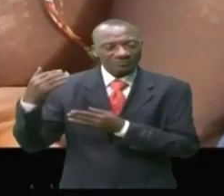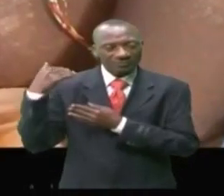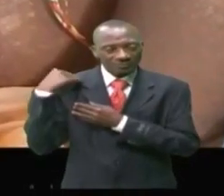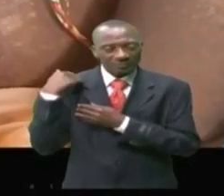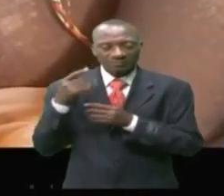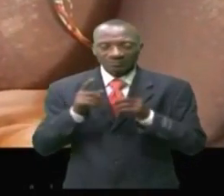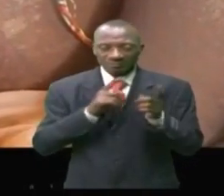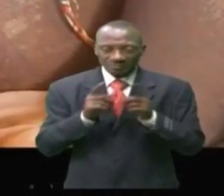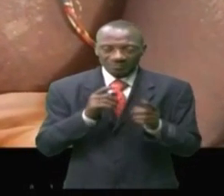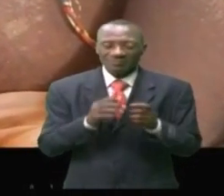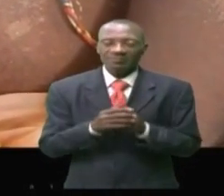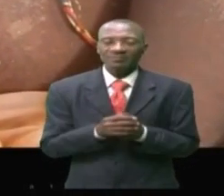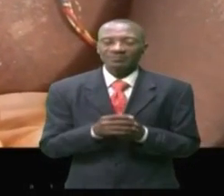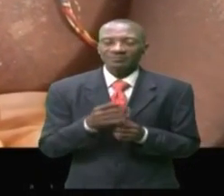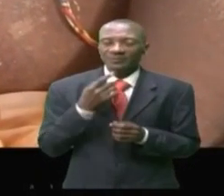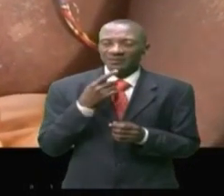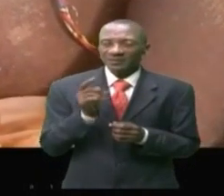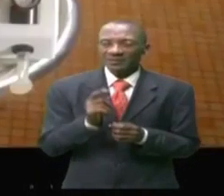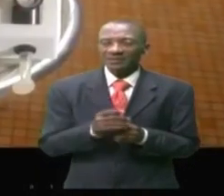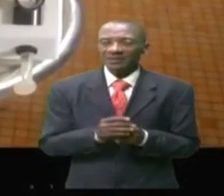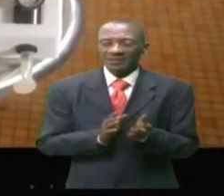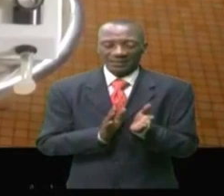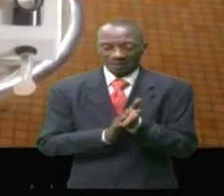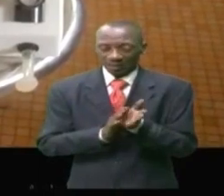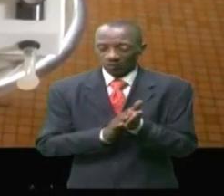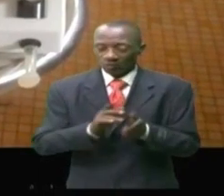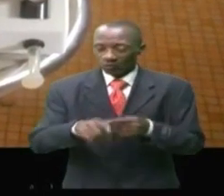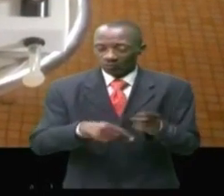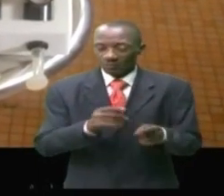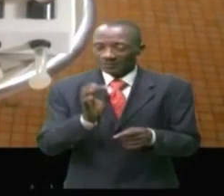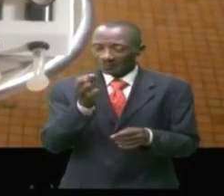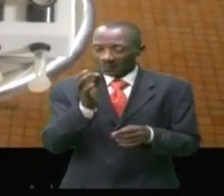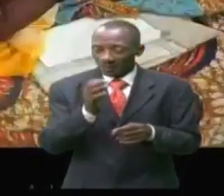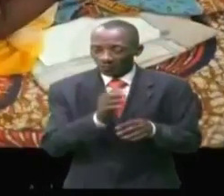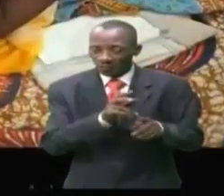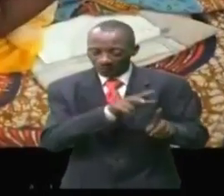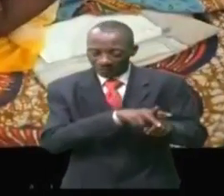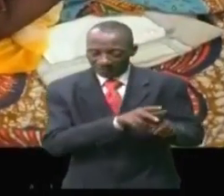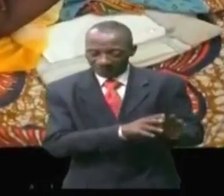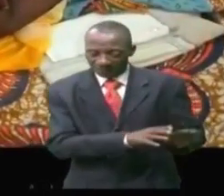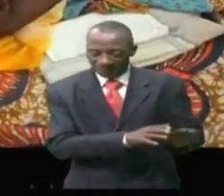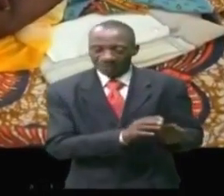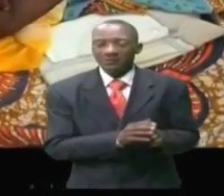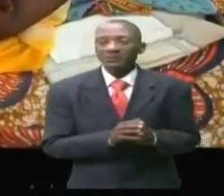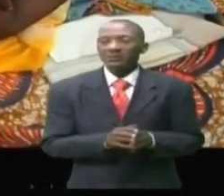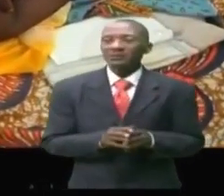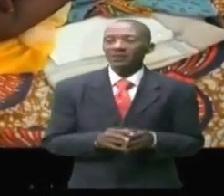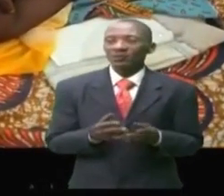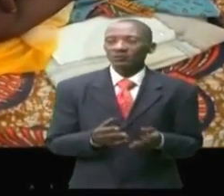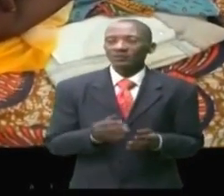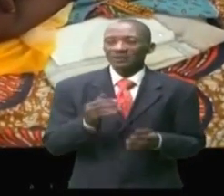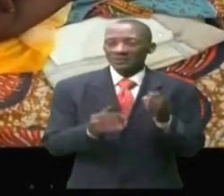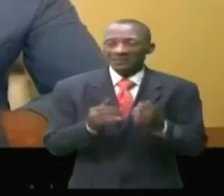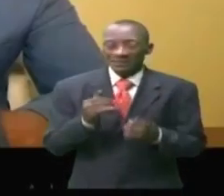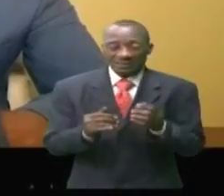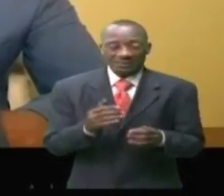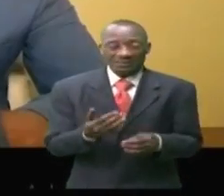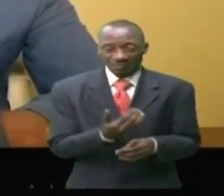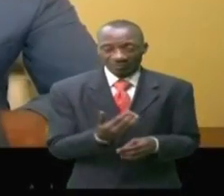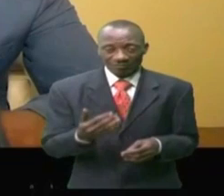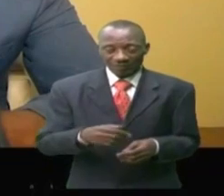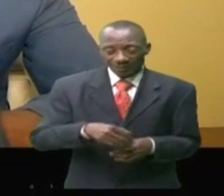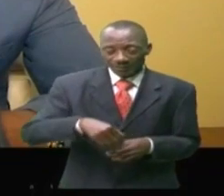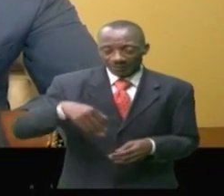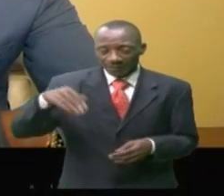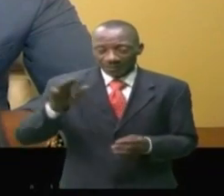ans. La proportion d'enfants touchés est de 87%. Imaginez que les enfants étaient encore chez eux dans le ménage,